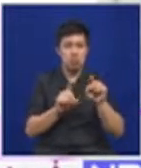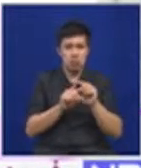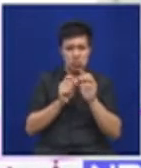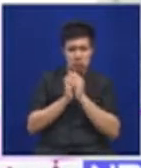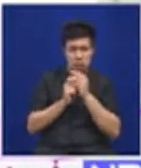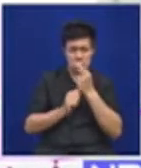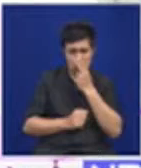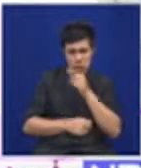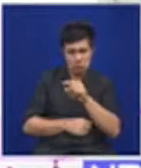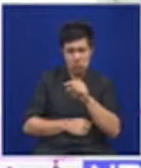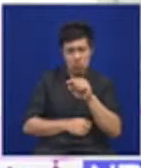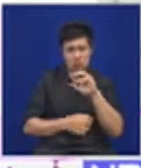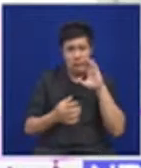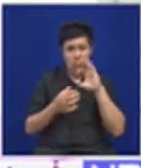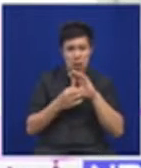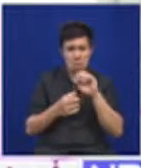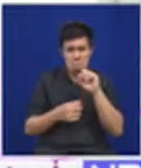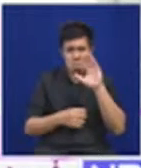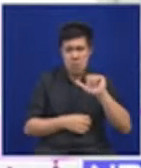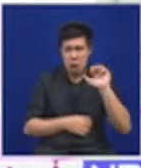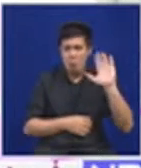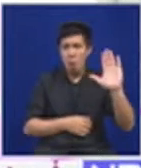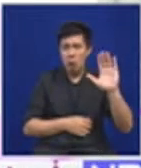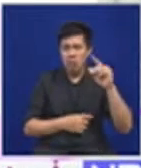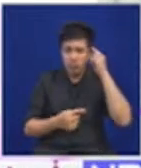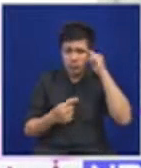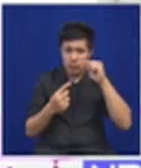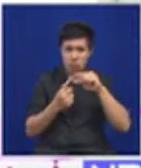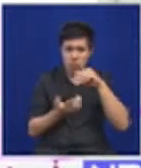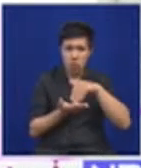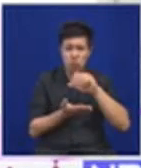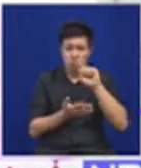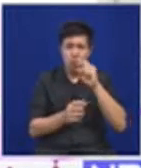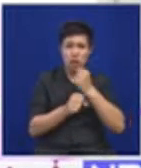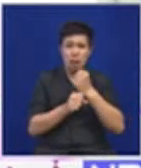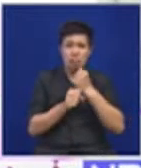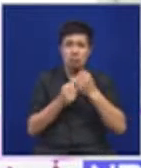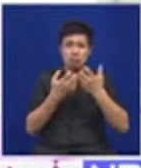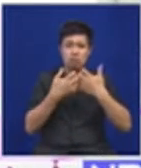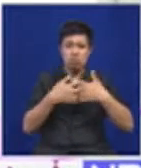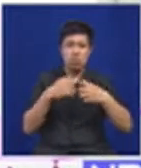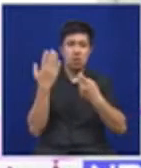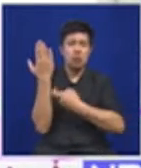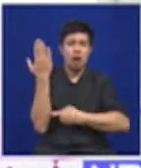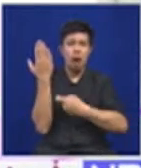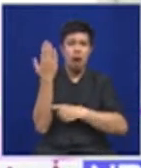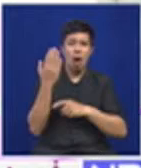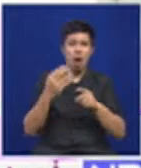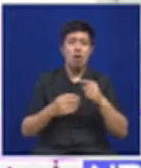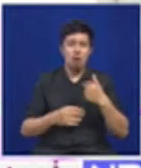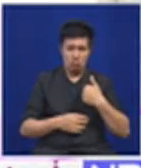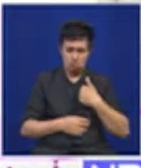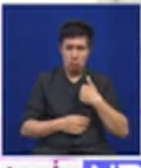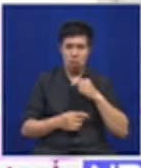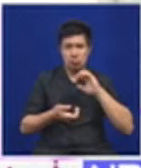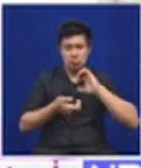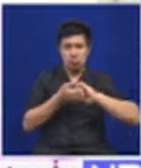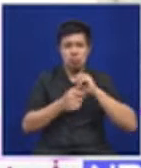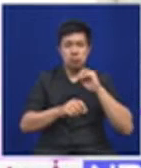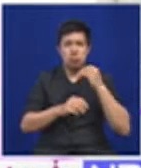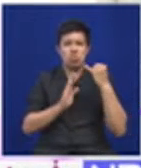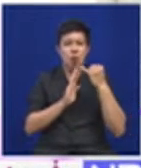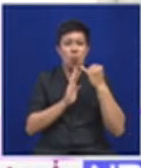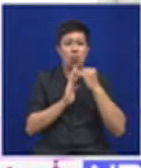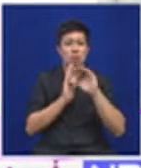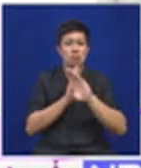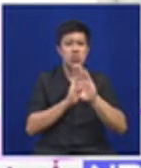เต่าเป็นประเทศเป็นเมืองที่เป็นศูนย์กลางในการผลิตยางพาราเขาก็บอกว่าเขายินดีที่จะผูกมิตรกับเมืองการเพราะเมืองการ